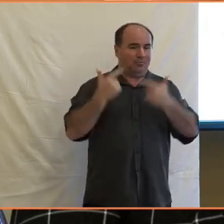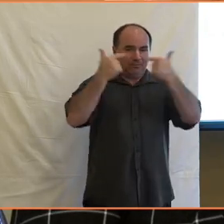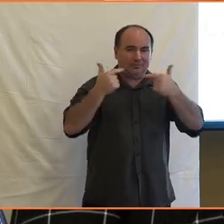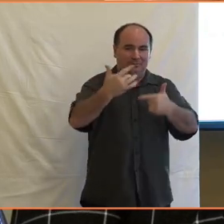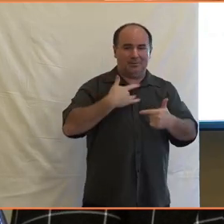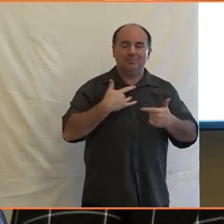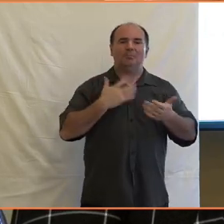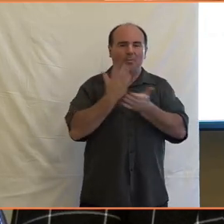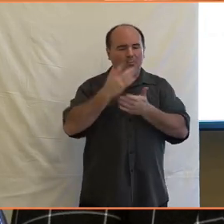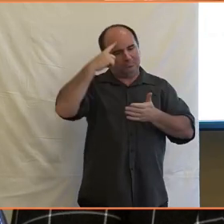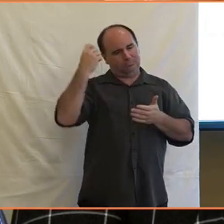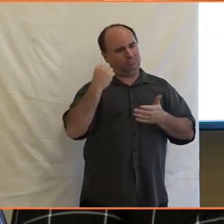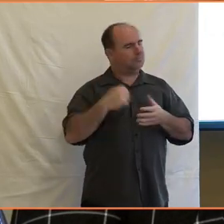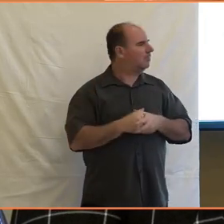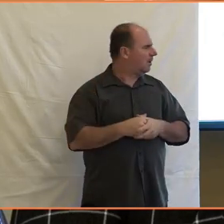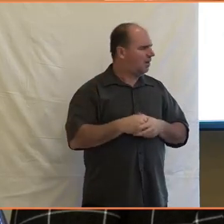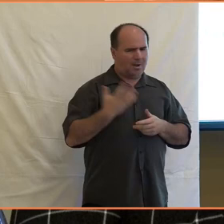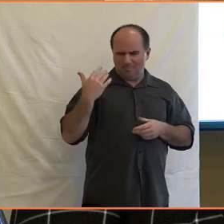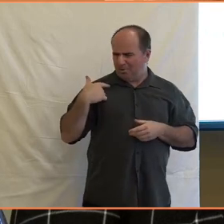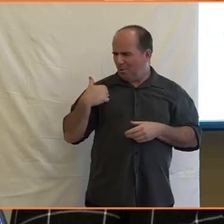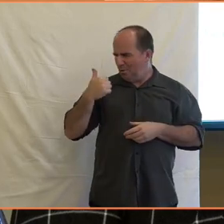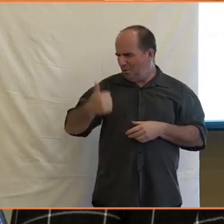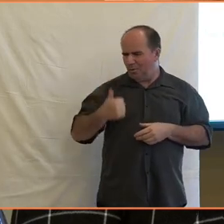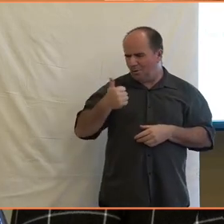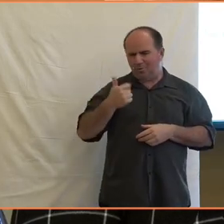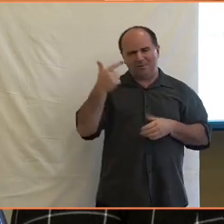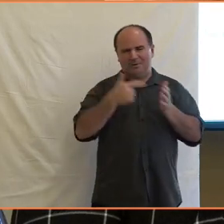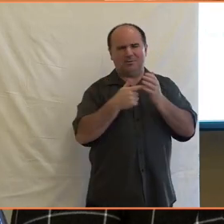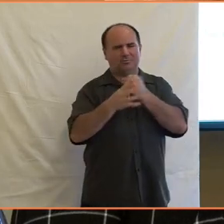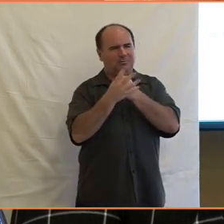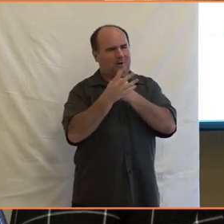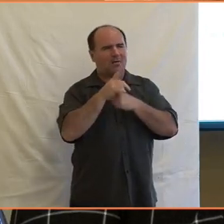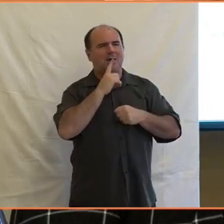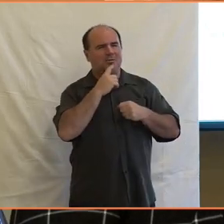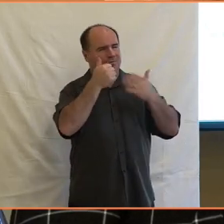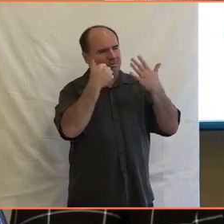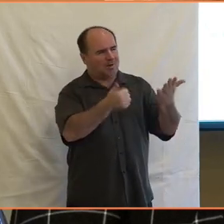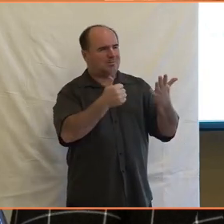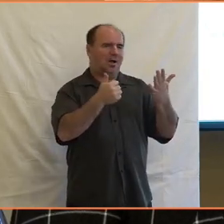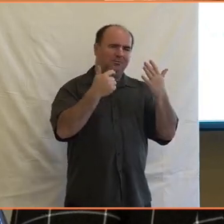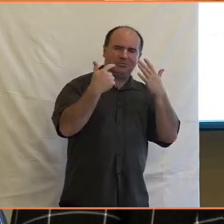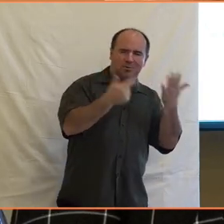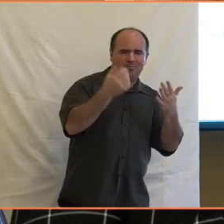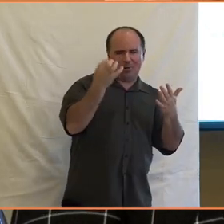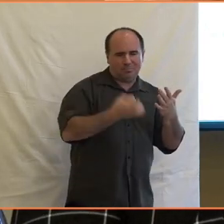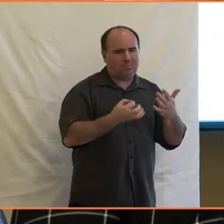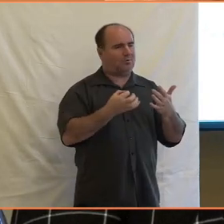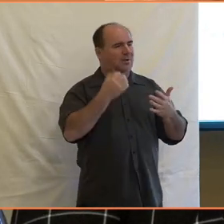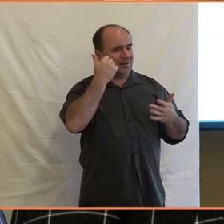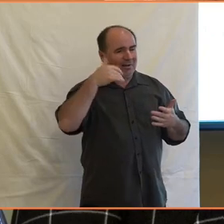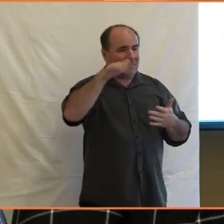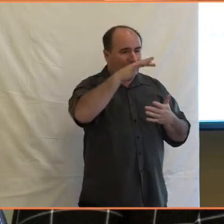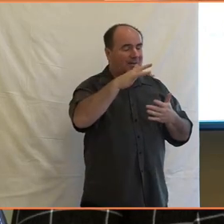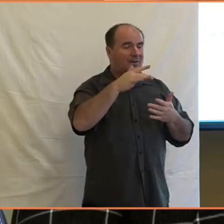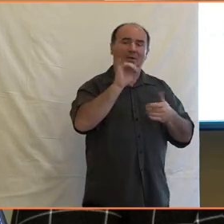měřili 2014, tak to bylo asi 60 až 80% podle té služby nebo informace uživatelů, tak se občas alespoň na